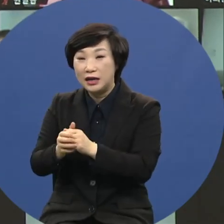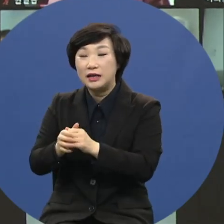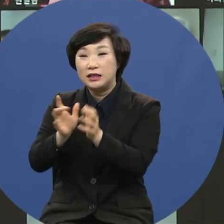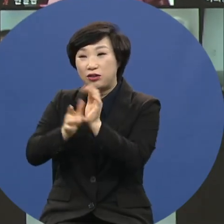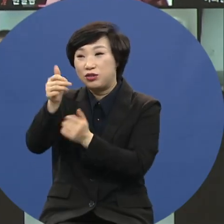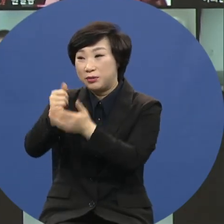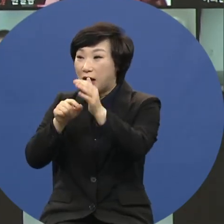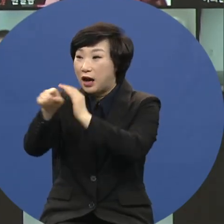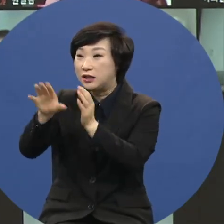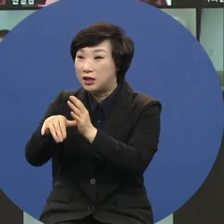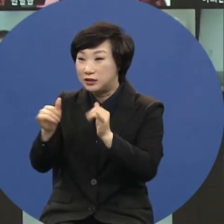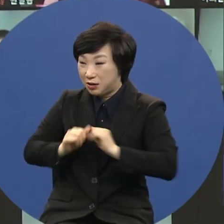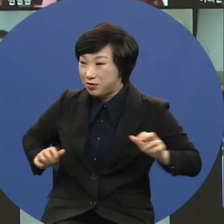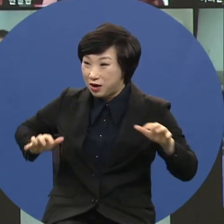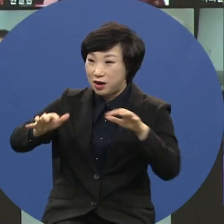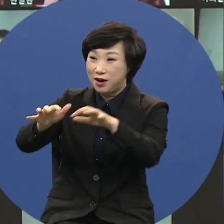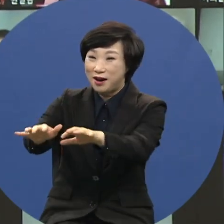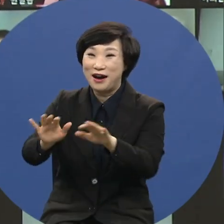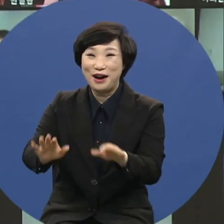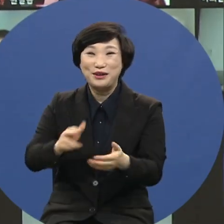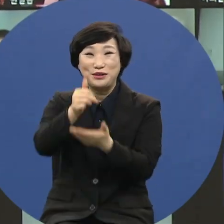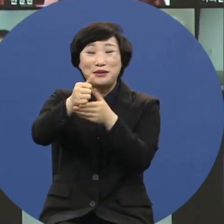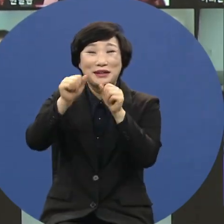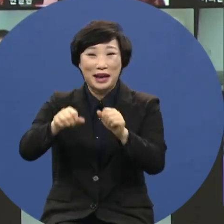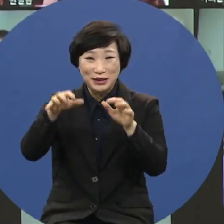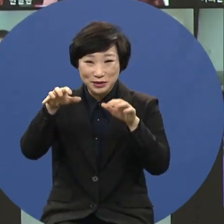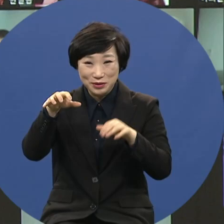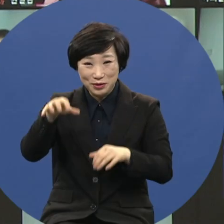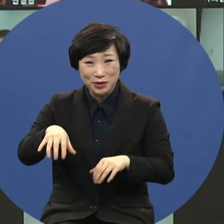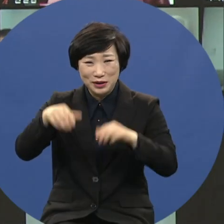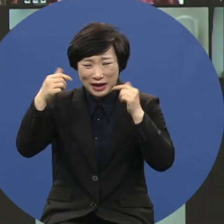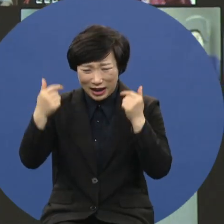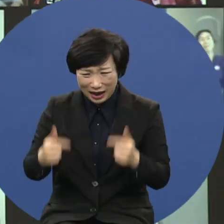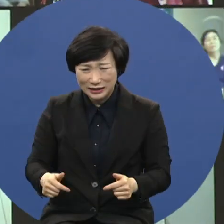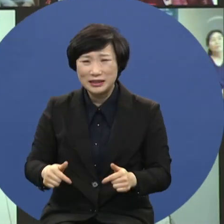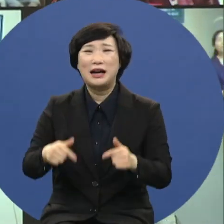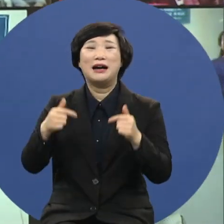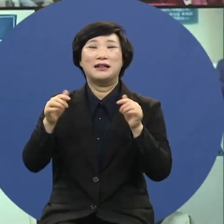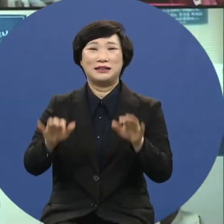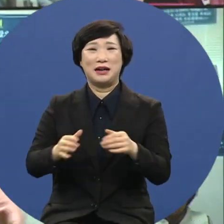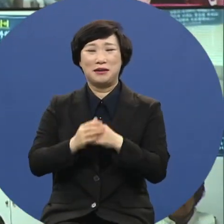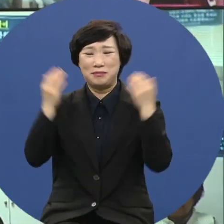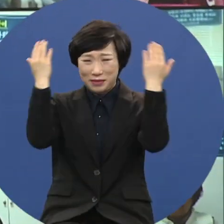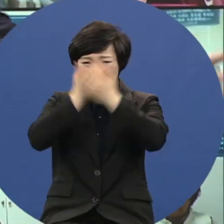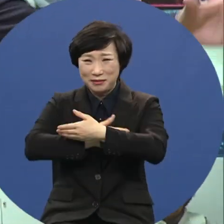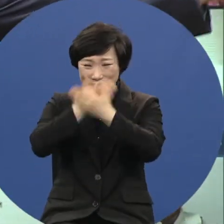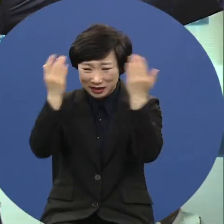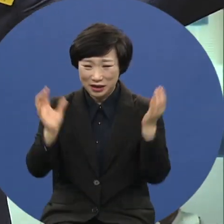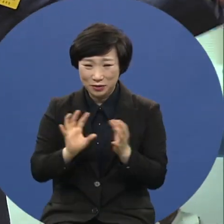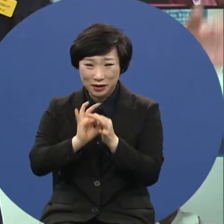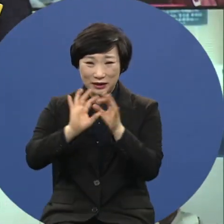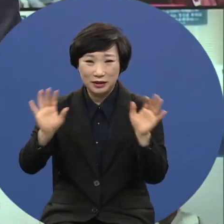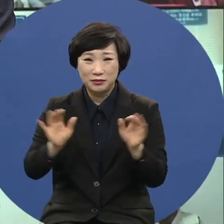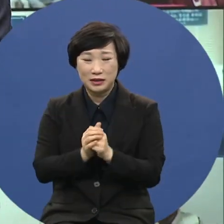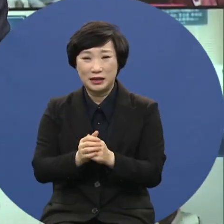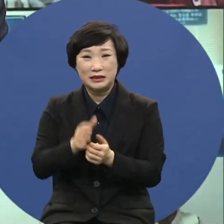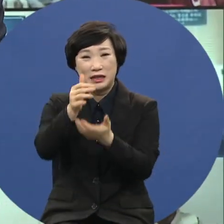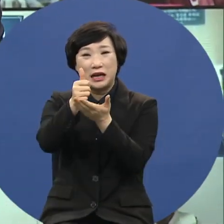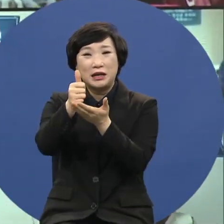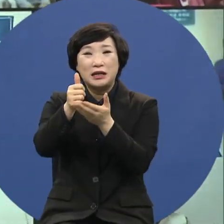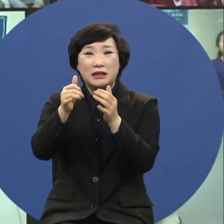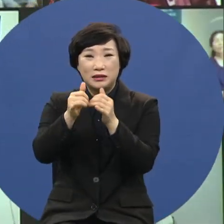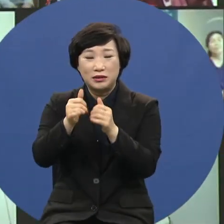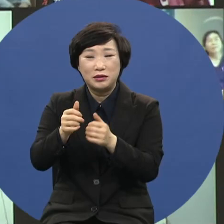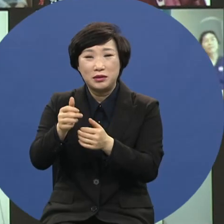모여와. 주님이 계신 곳은 언제나 밤낮을 막론하고.